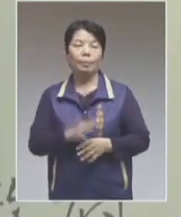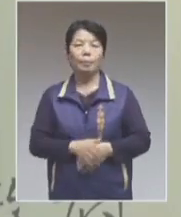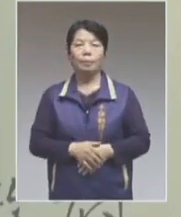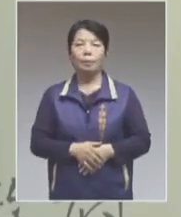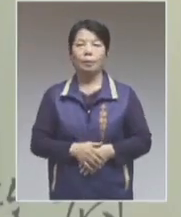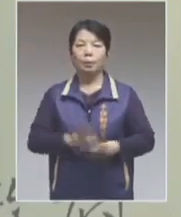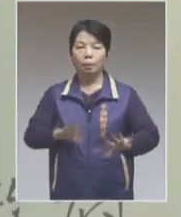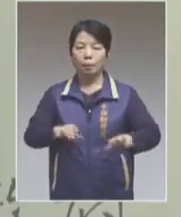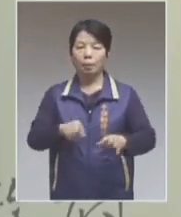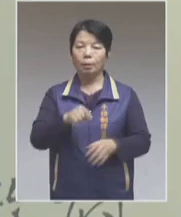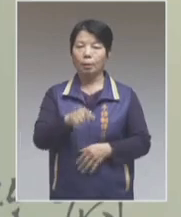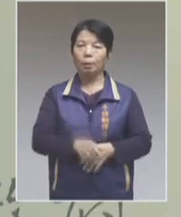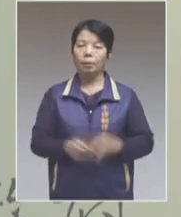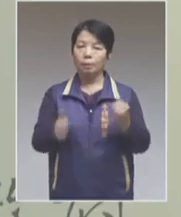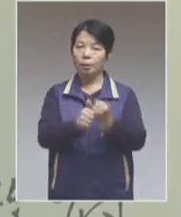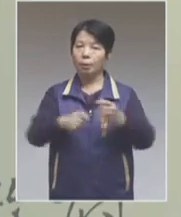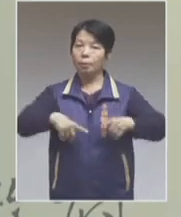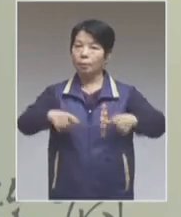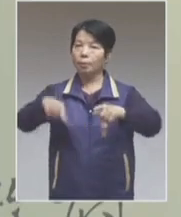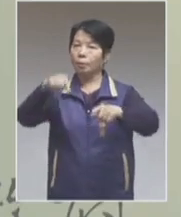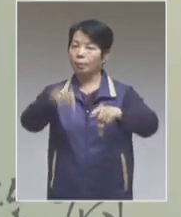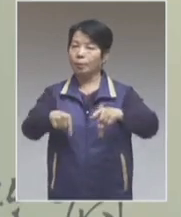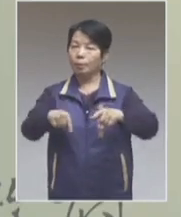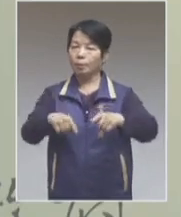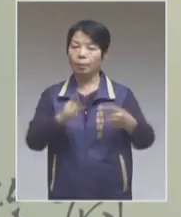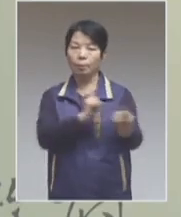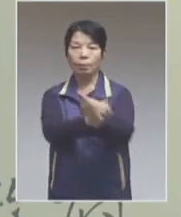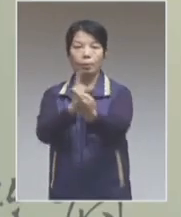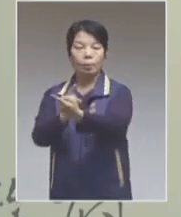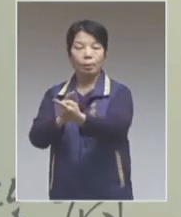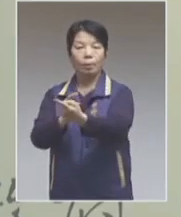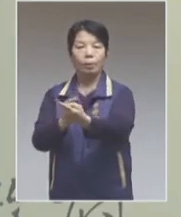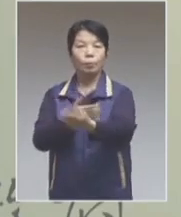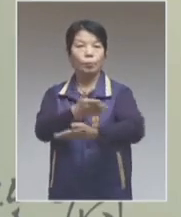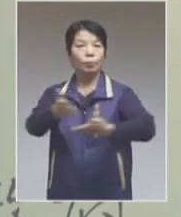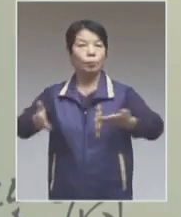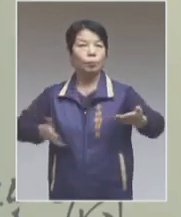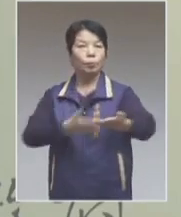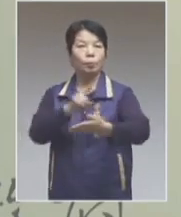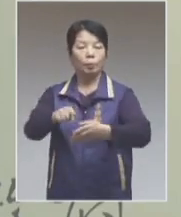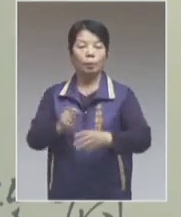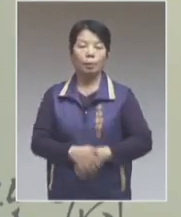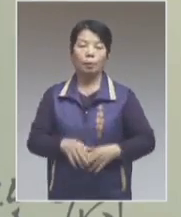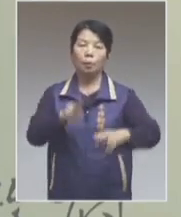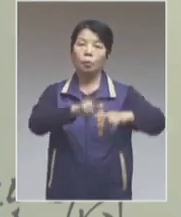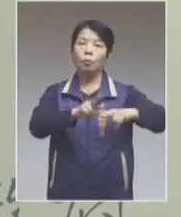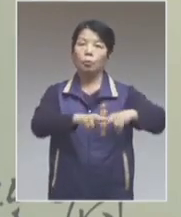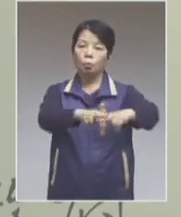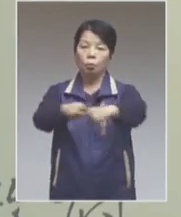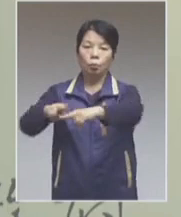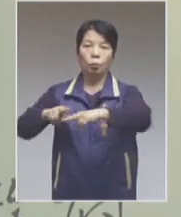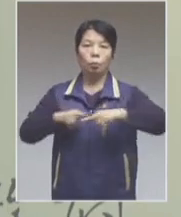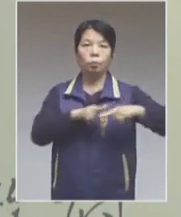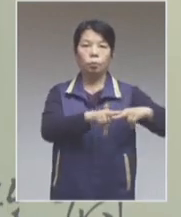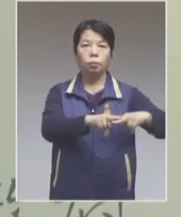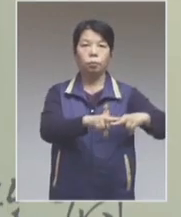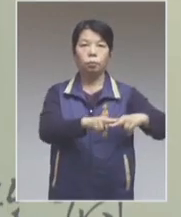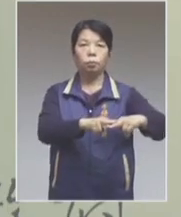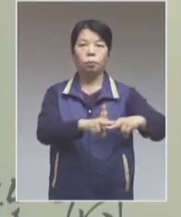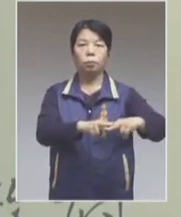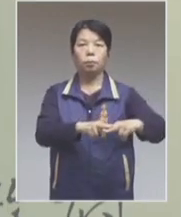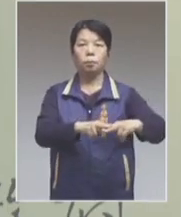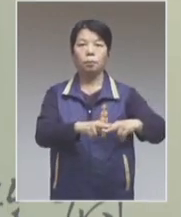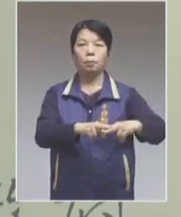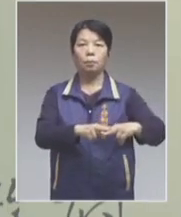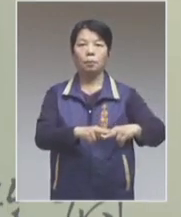关于该场域的一个对象的互动状况，还有座次，然后怎么样去这